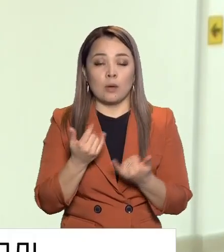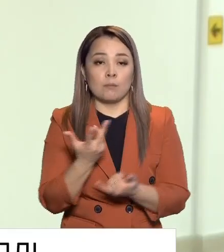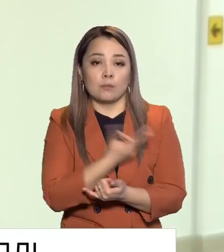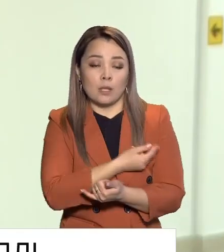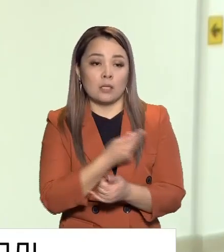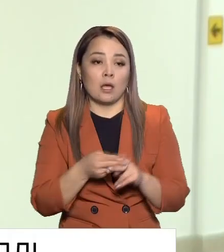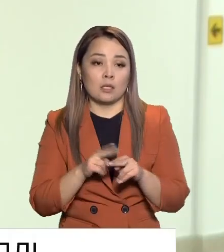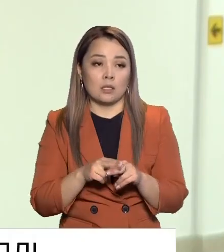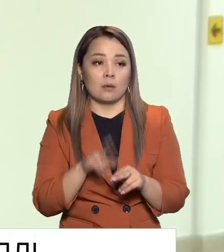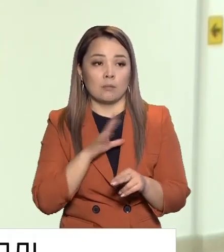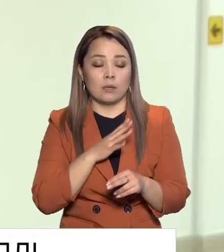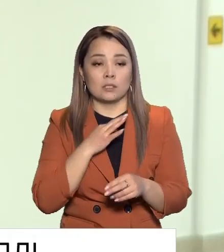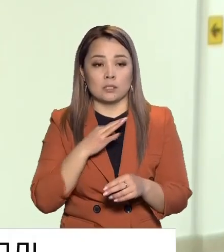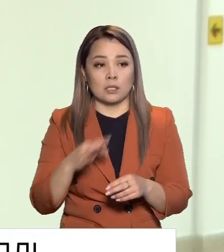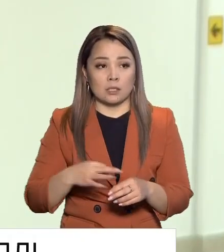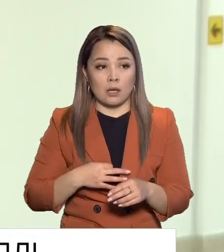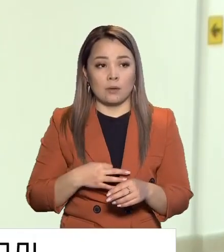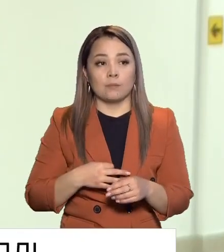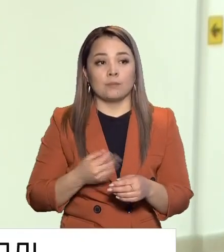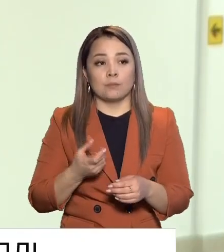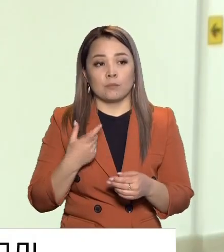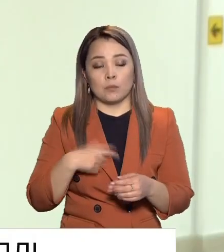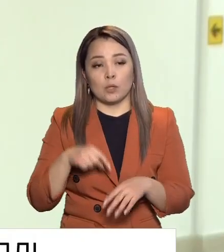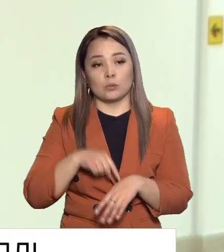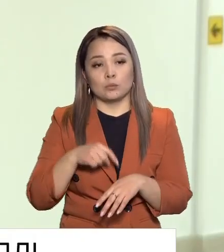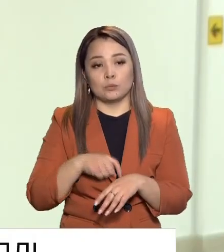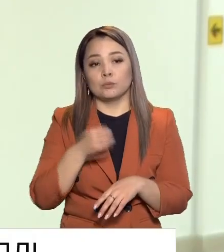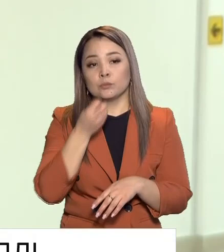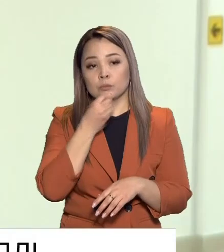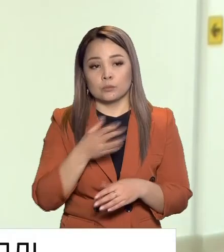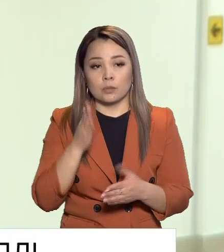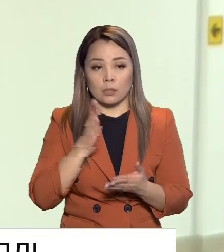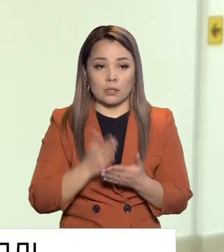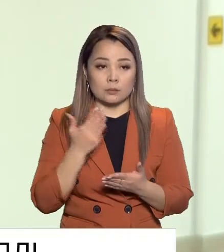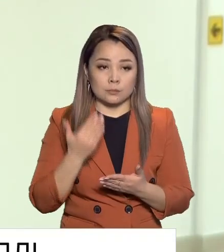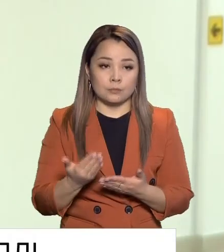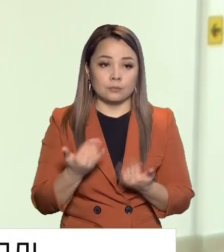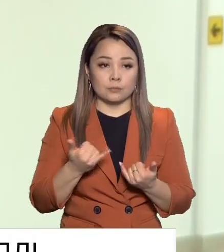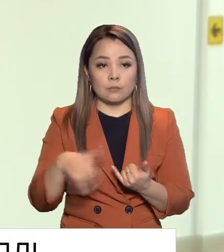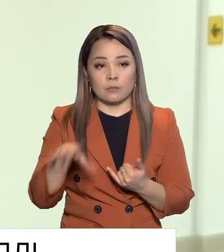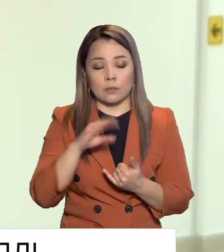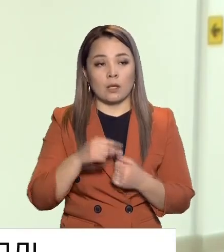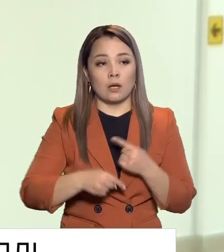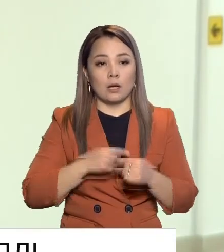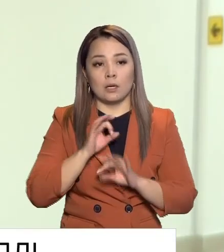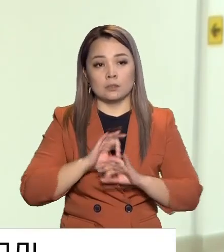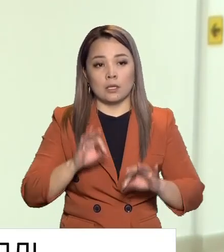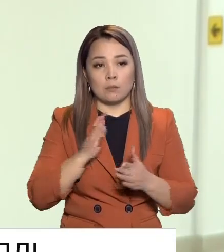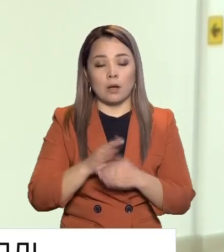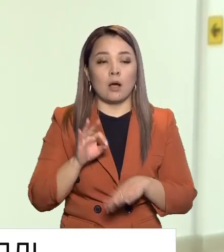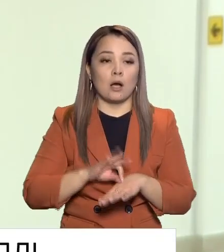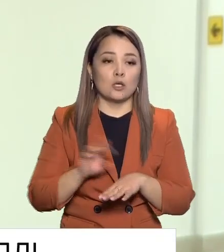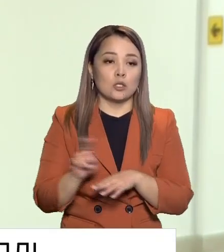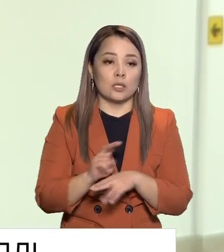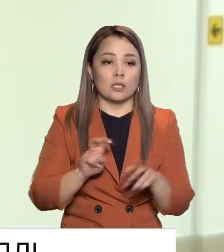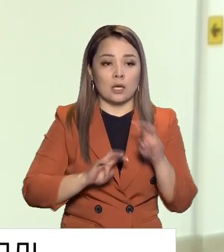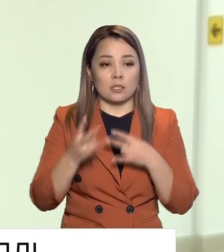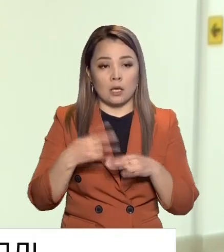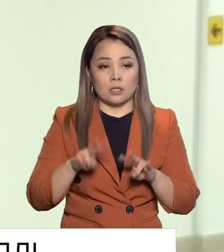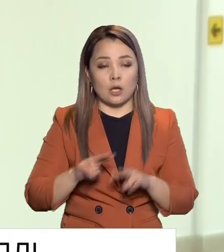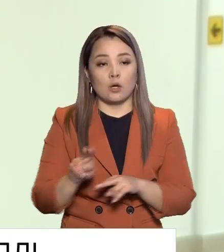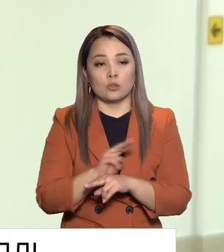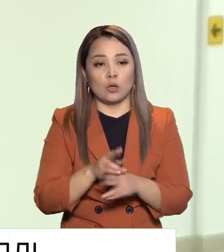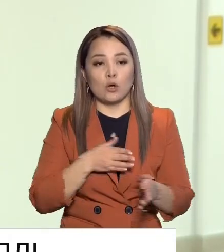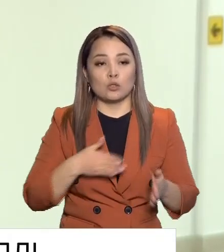таңда балам алып шықты вакцинаны, өте өзін жақсы сезініп отыр. Атам қазақ айтады ғой, ауырып еміз дегенше